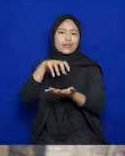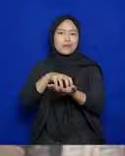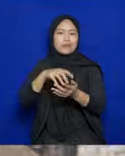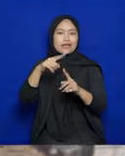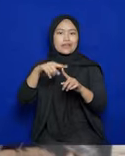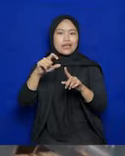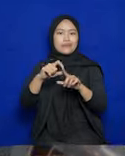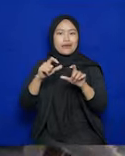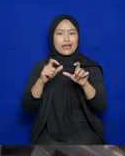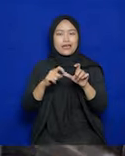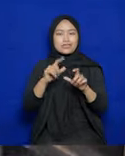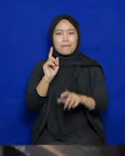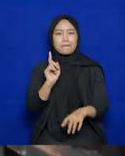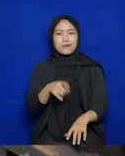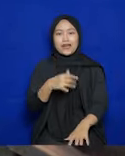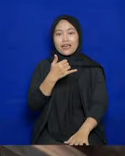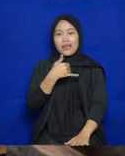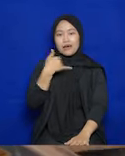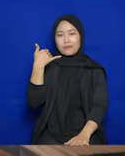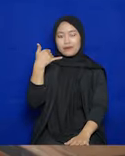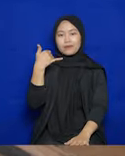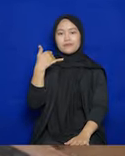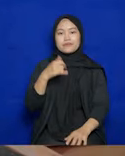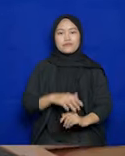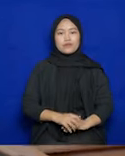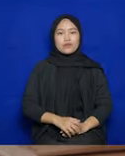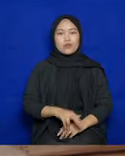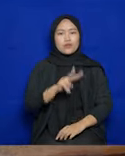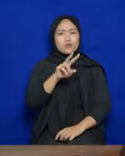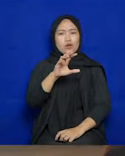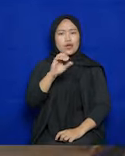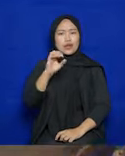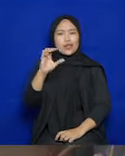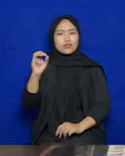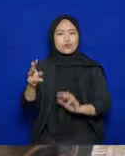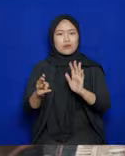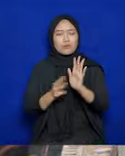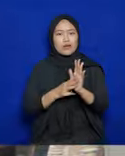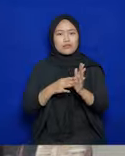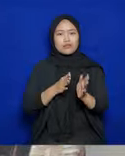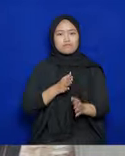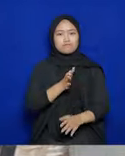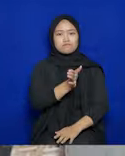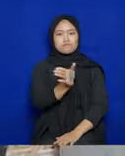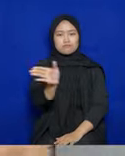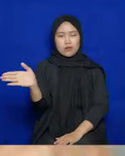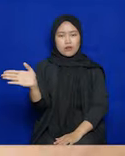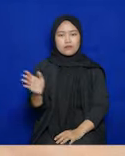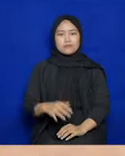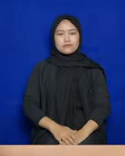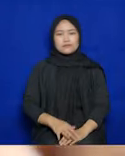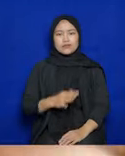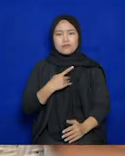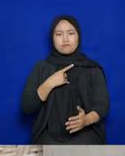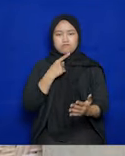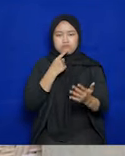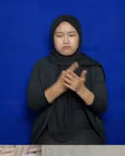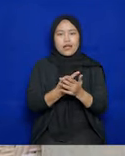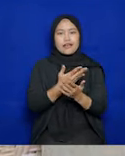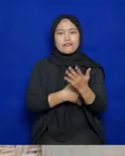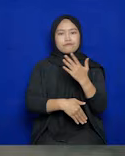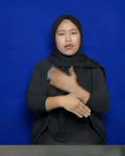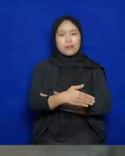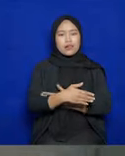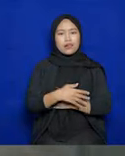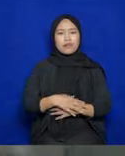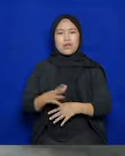TPS dengan menggunakan telepon seluler. 200 meter kemudian belok kanan. Salah satu hak pemilih difabel